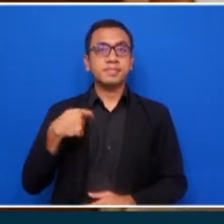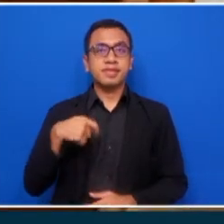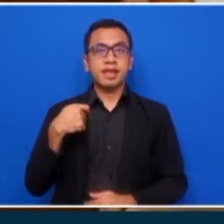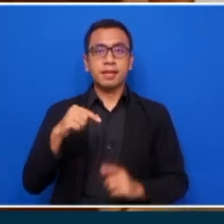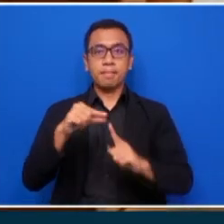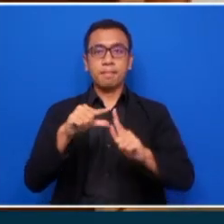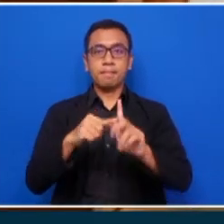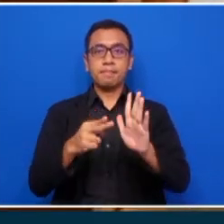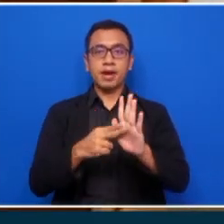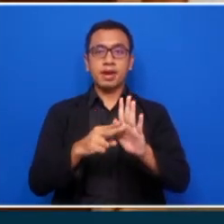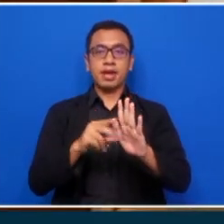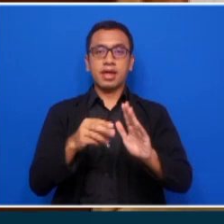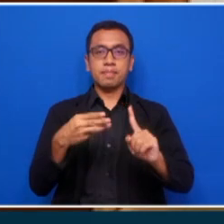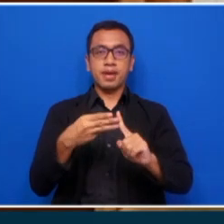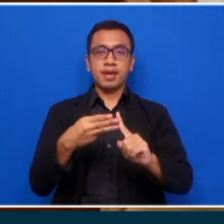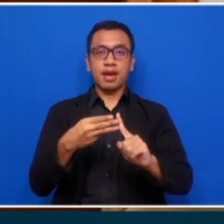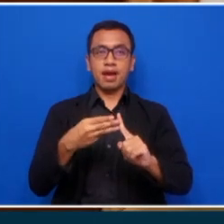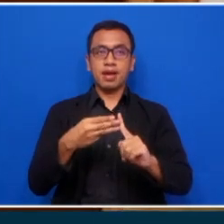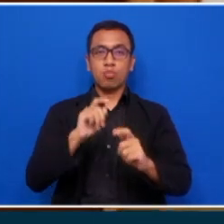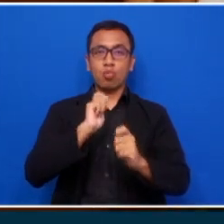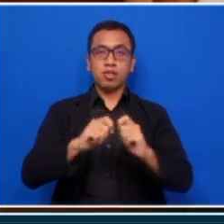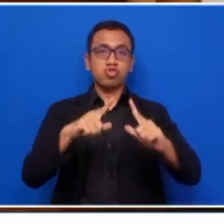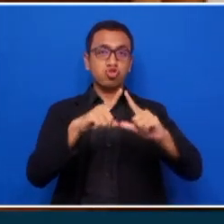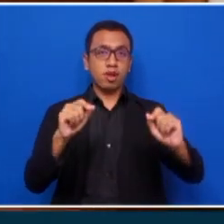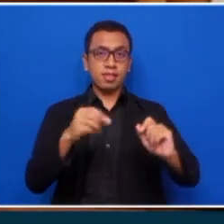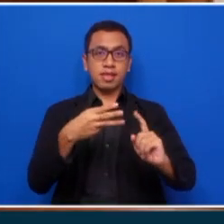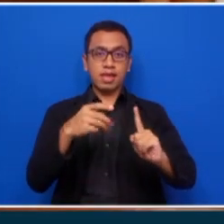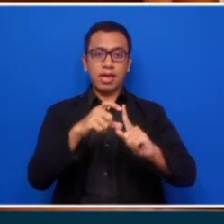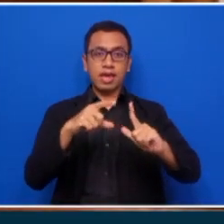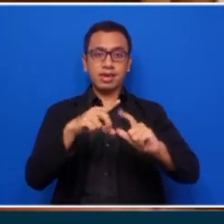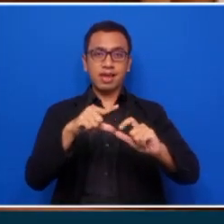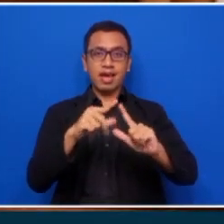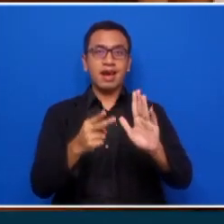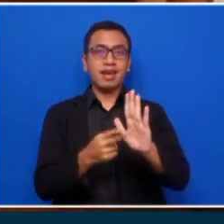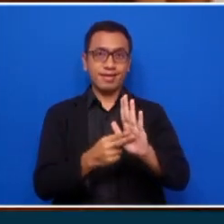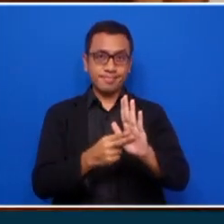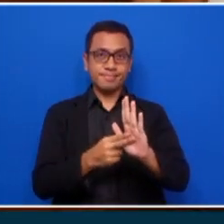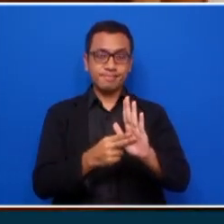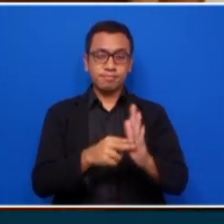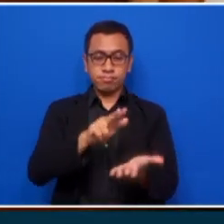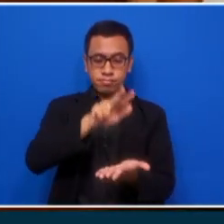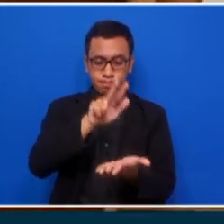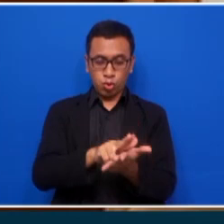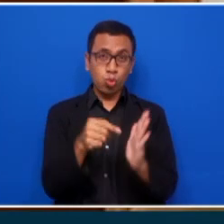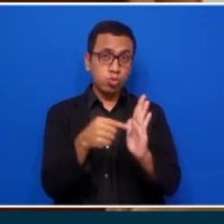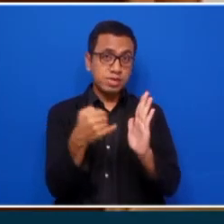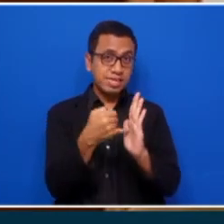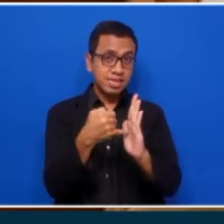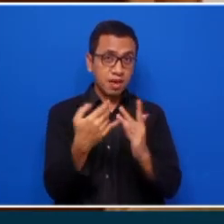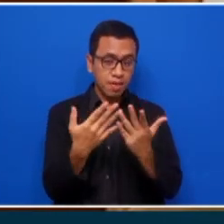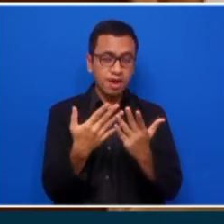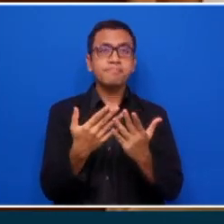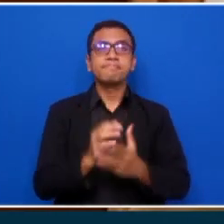SPP normal 50 tahun 2020 yang pada intinya berisi perpanjangan